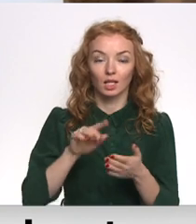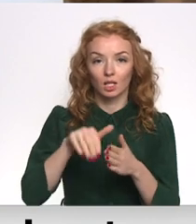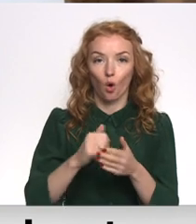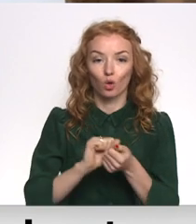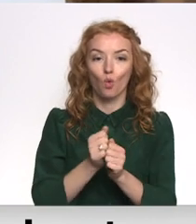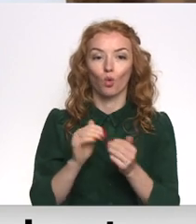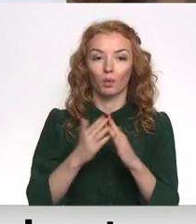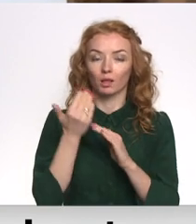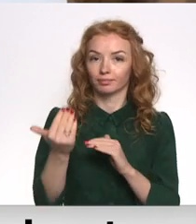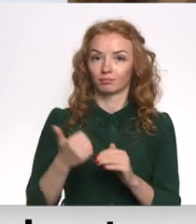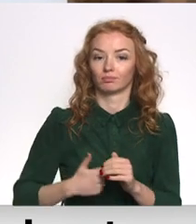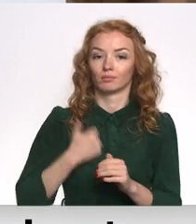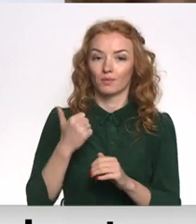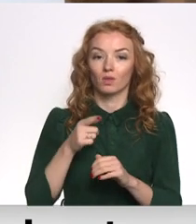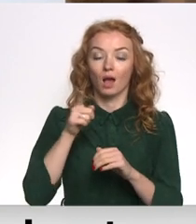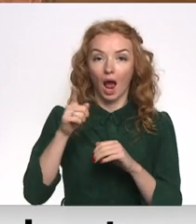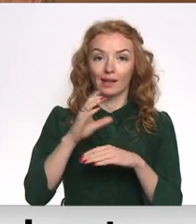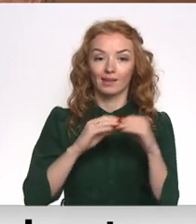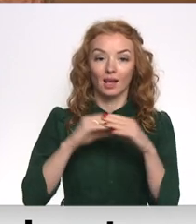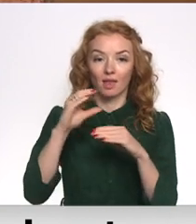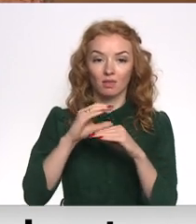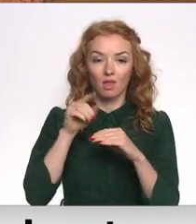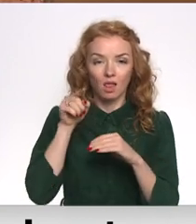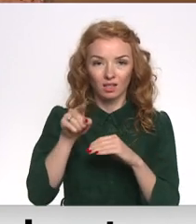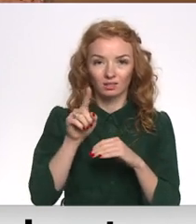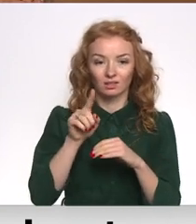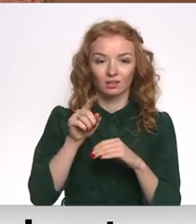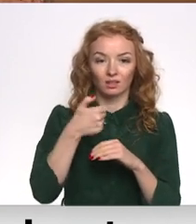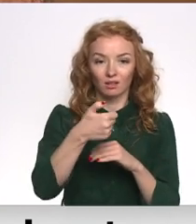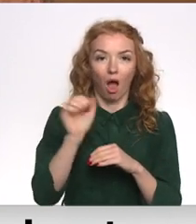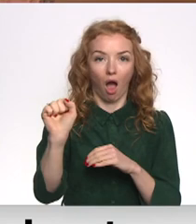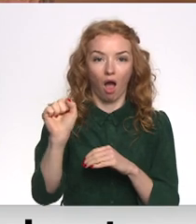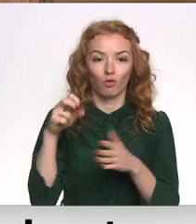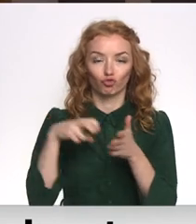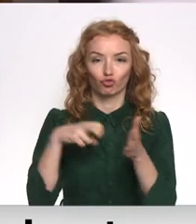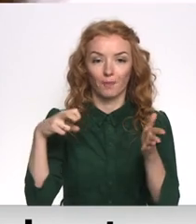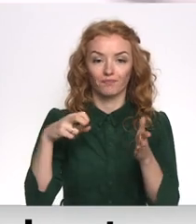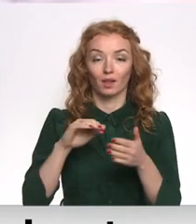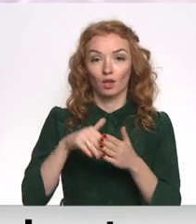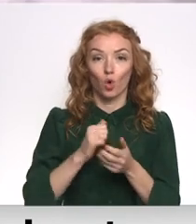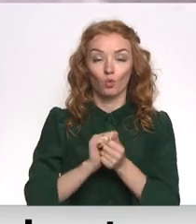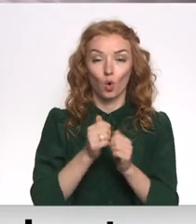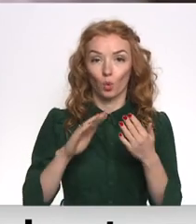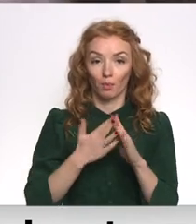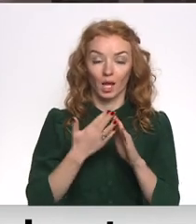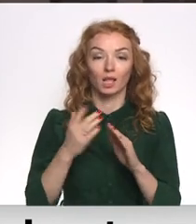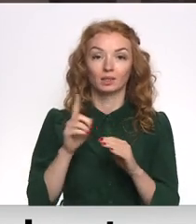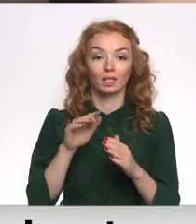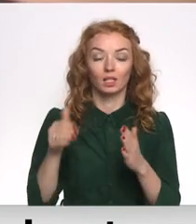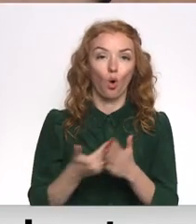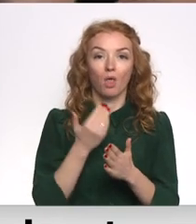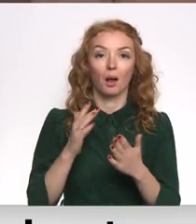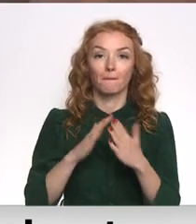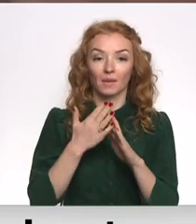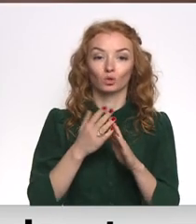pils. Un uz tā ķieģeļa? Un tas ķieģeļs ir tur tie iniciāļi G, A. Jaunmoku pils esot jaunākā pils Kurzemē